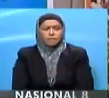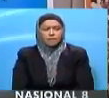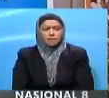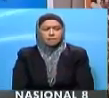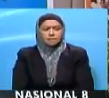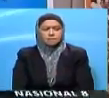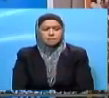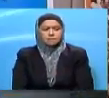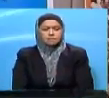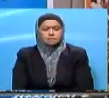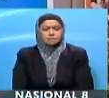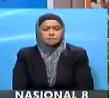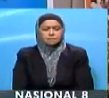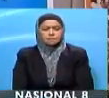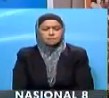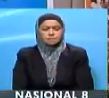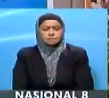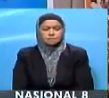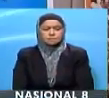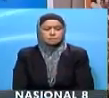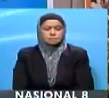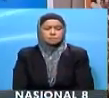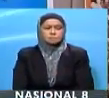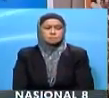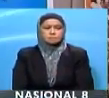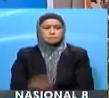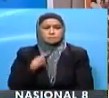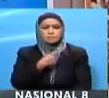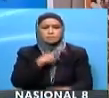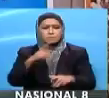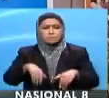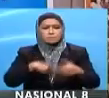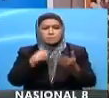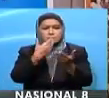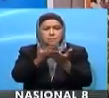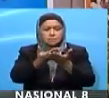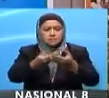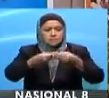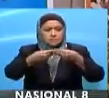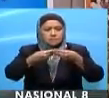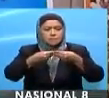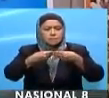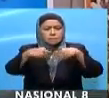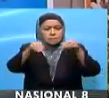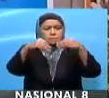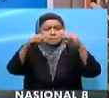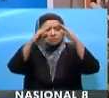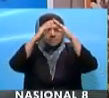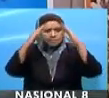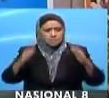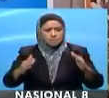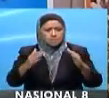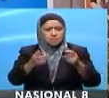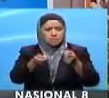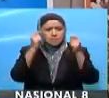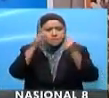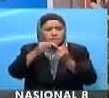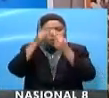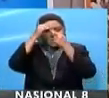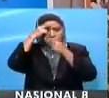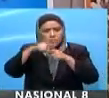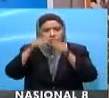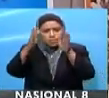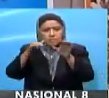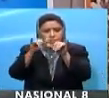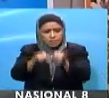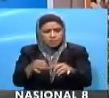membeli tempat mandi khas untuk penghuni-penghuni di sini untuk memberi kesenangan kepada